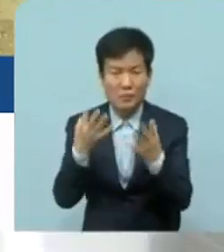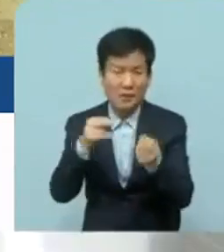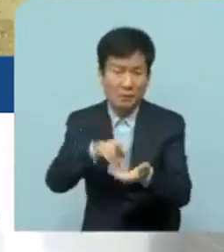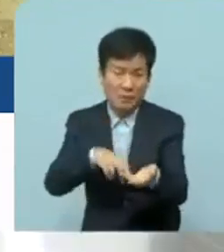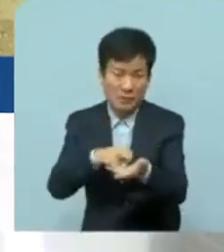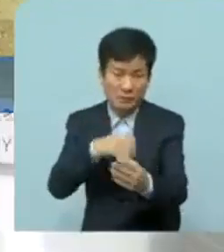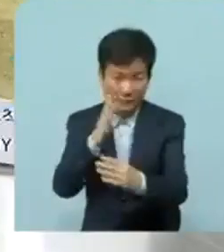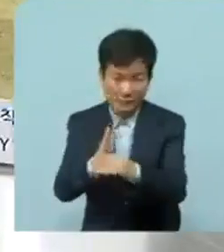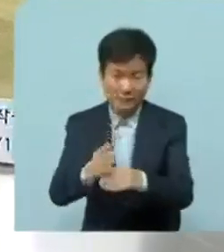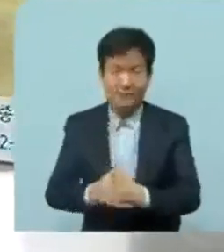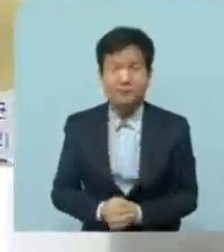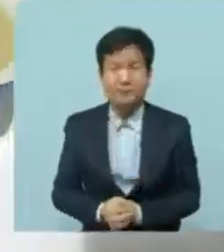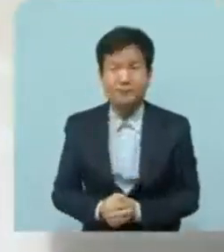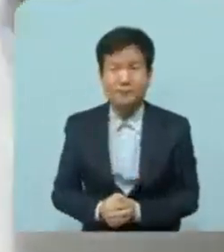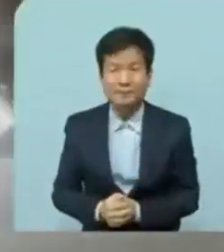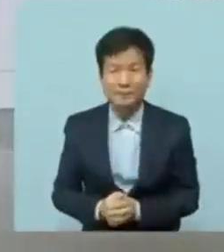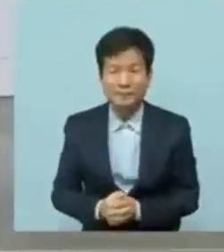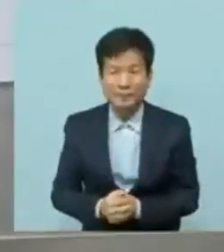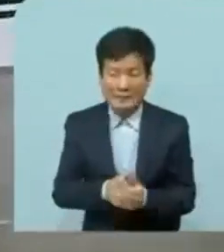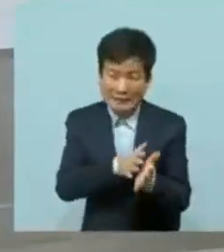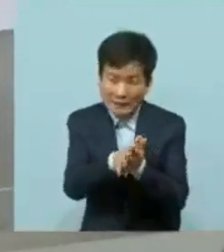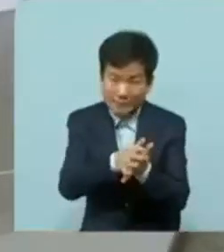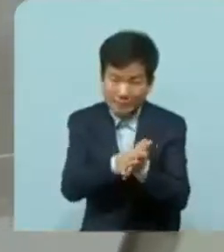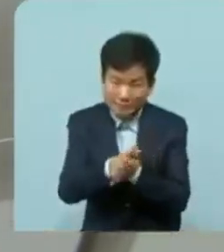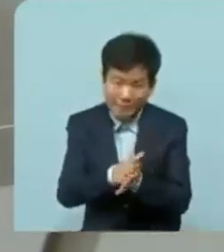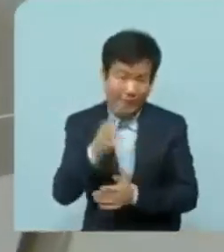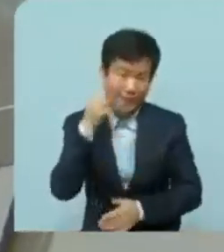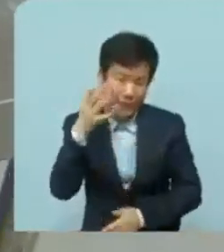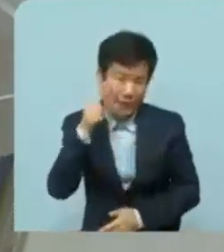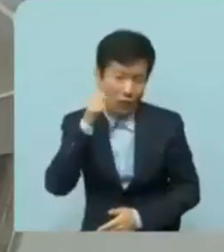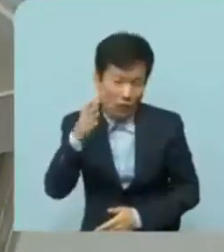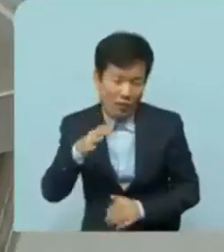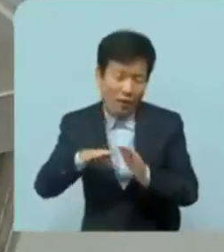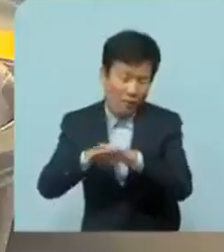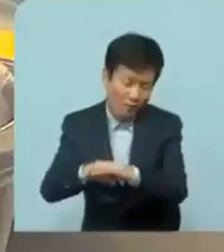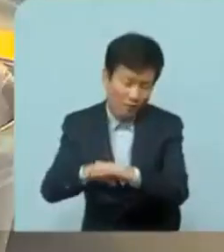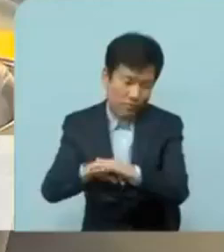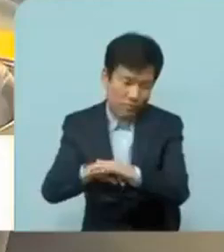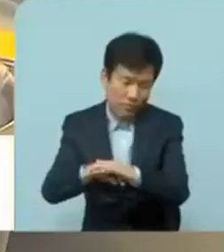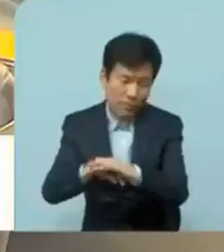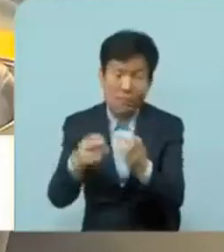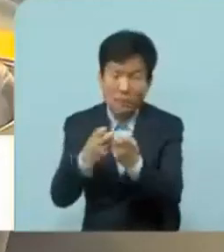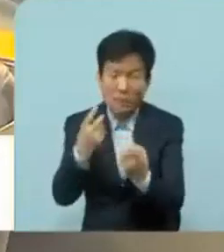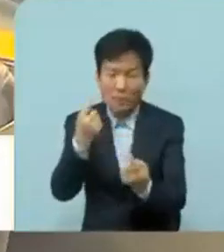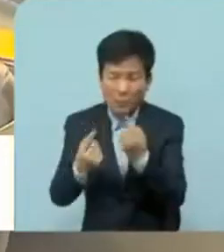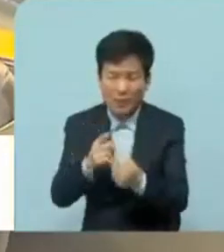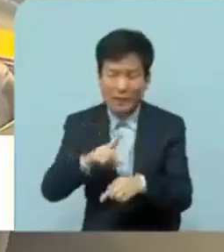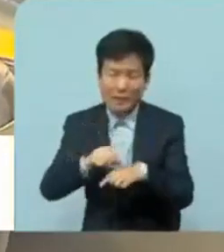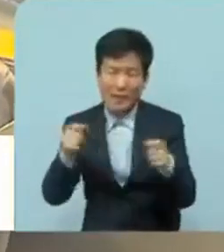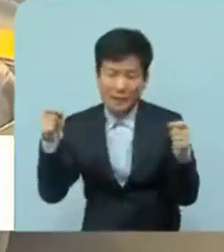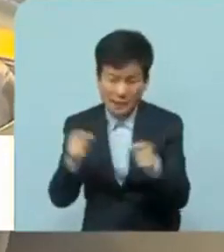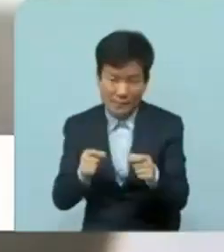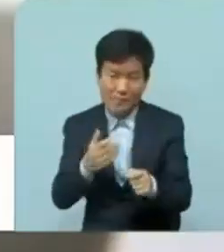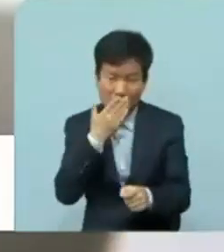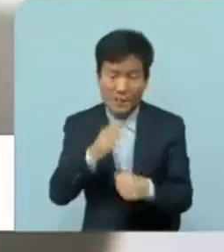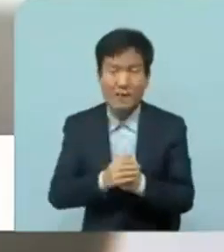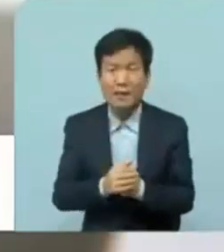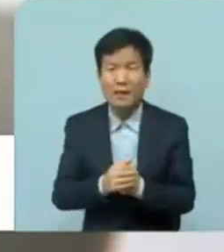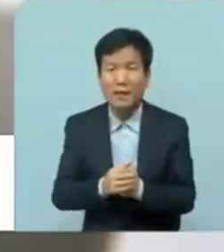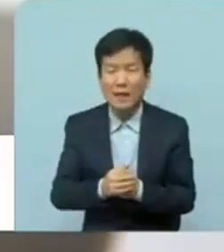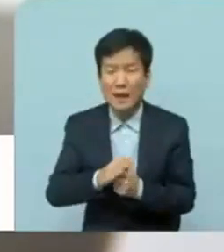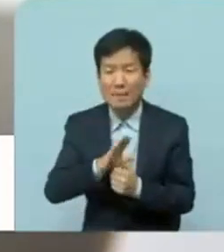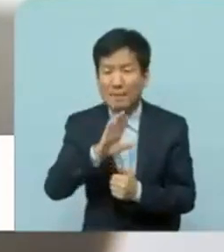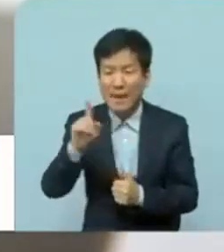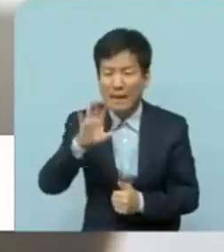나요 집회서 나온 미생물로 4 5개월 발효 시켜야 하는 전통 방식보다 기간을 단축한 건 파트 뿌려준